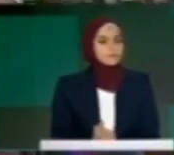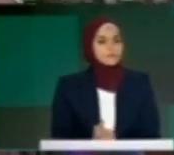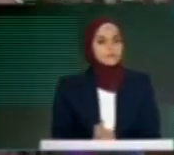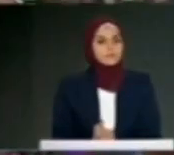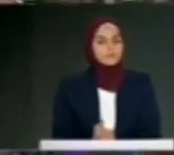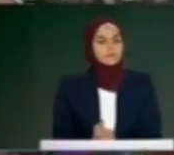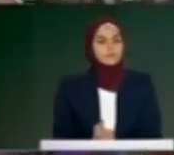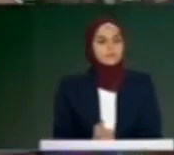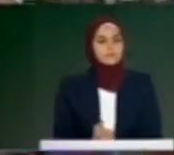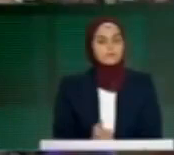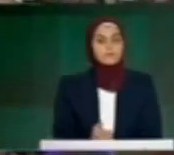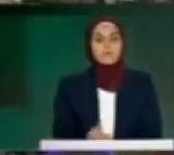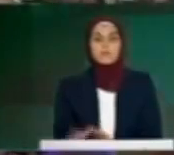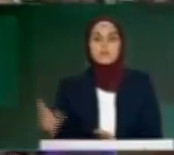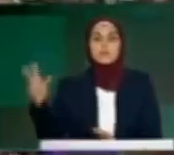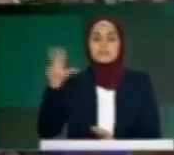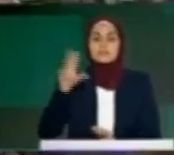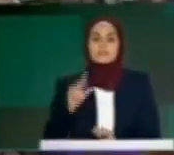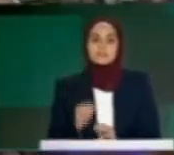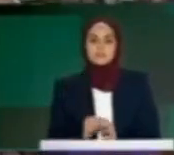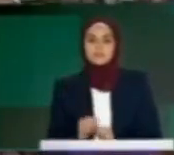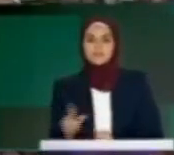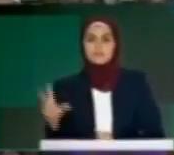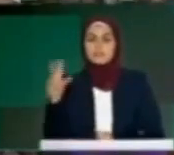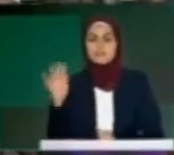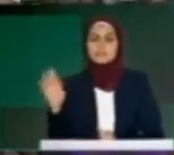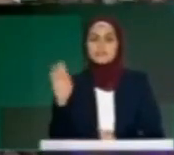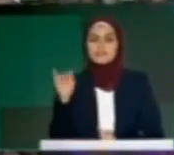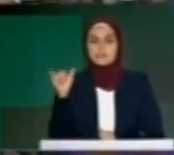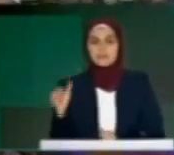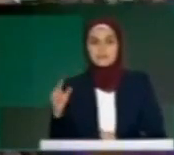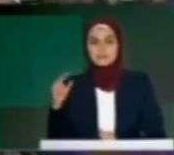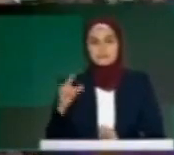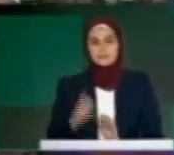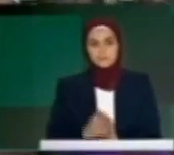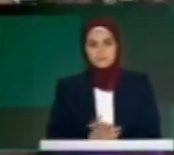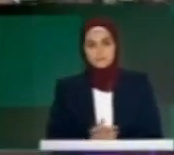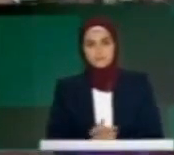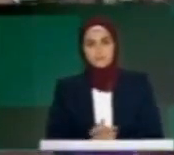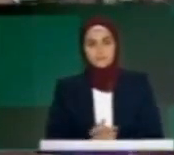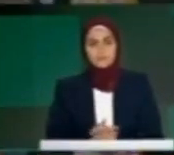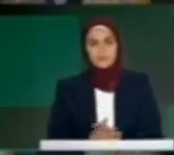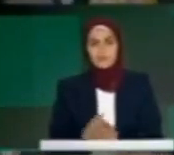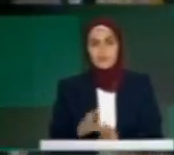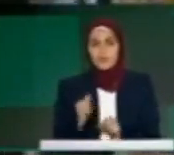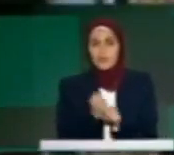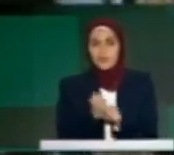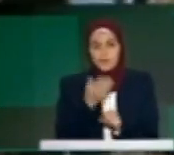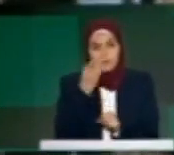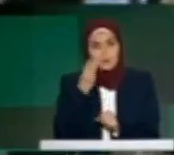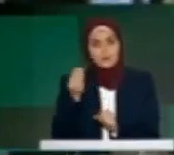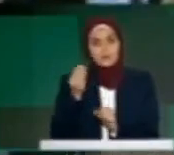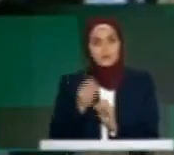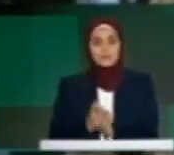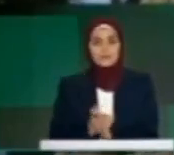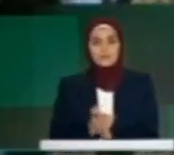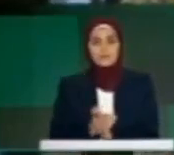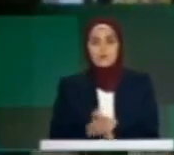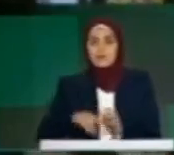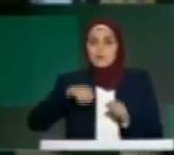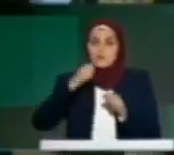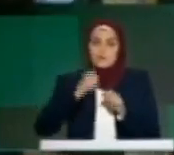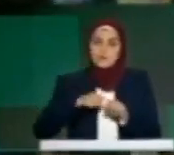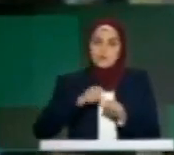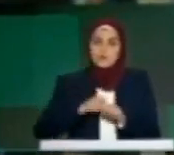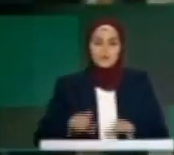محمد علي وهب نفسه للعمل التطوعي الذي احبه واخلص له منذ صغره بدنا مؤسسه صناع الحياه